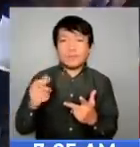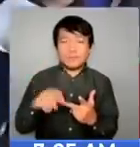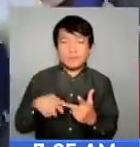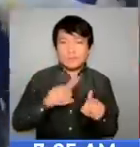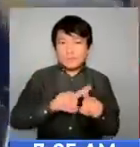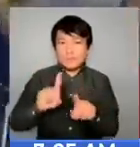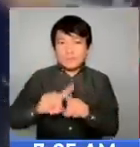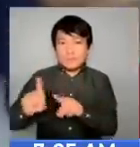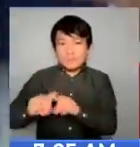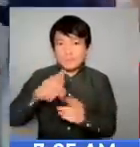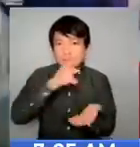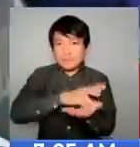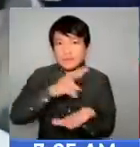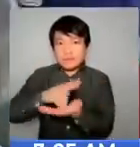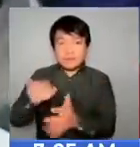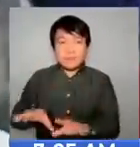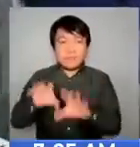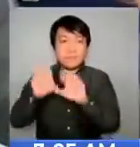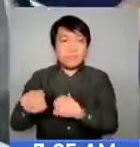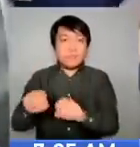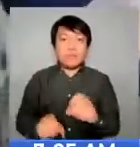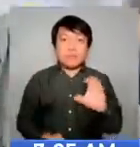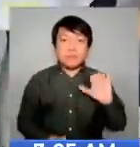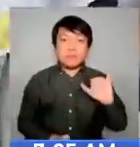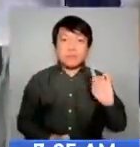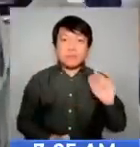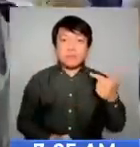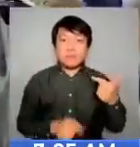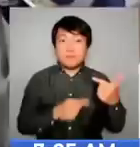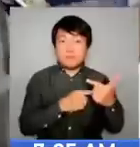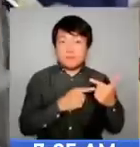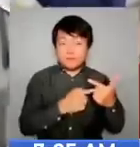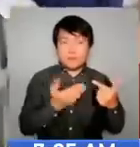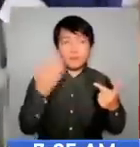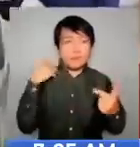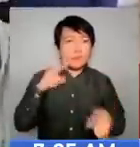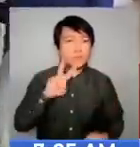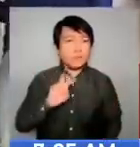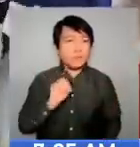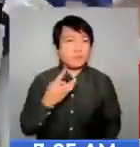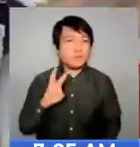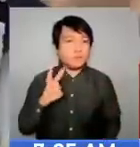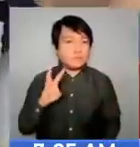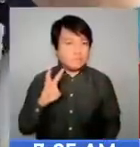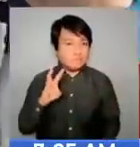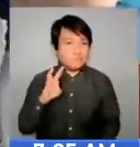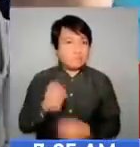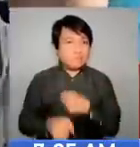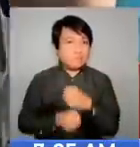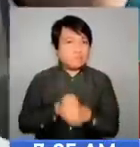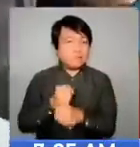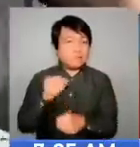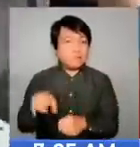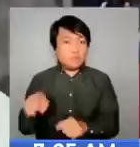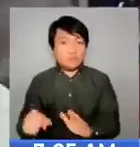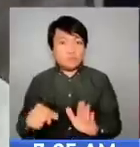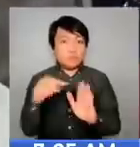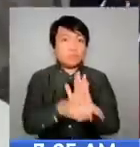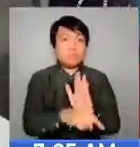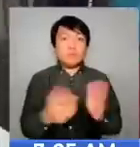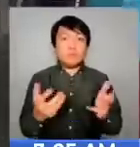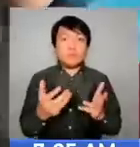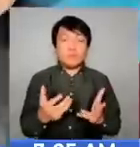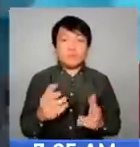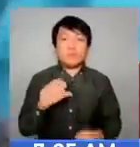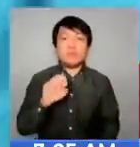CIDG Detection and Special Operations Unit, taong 2016, nang makapatay sa Barangay Gulod, Malaya, sa bayan ng San Mateo ang mga